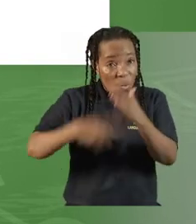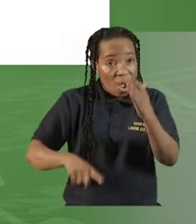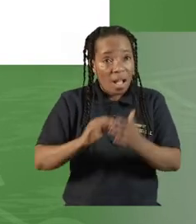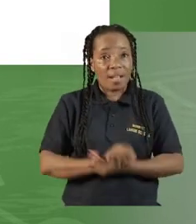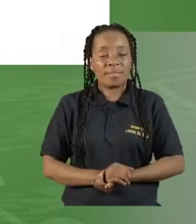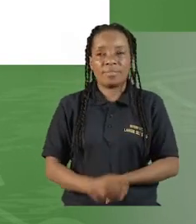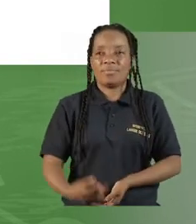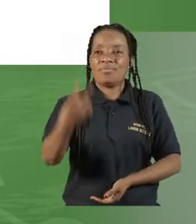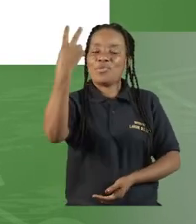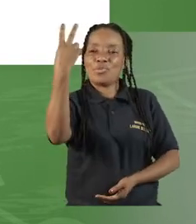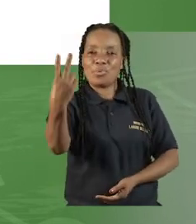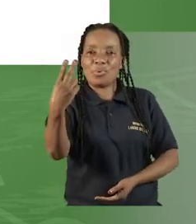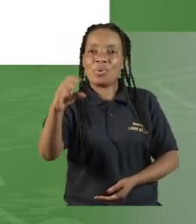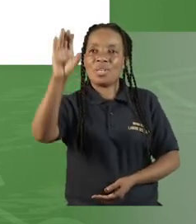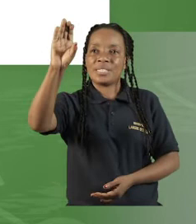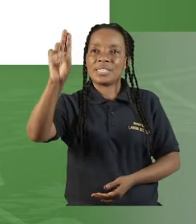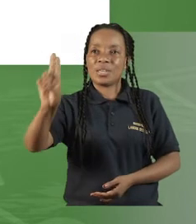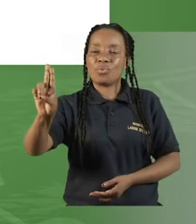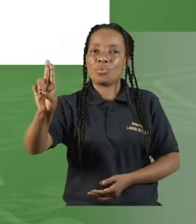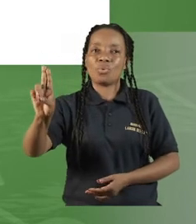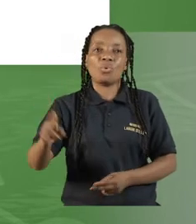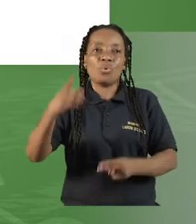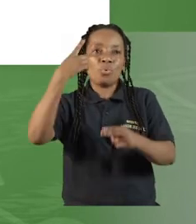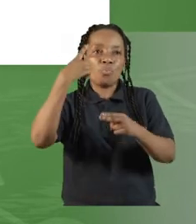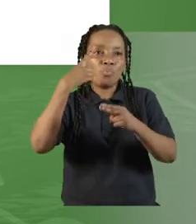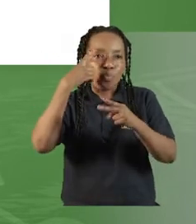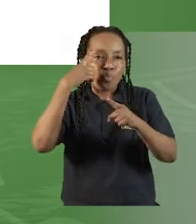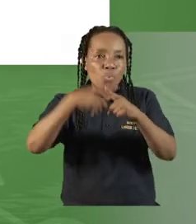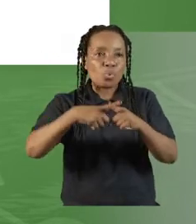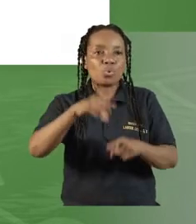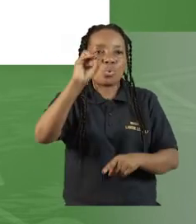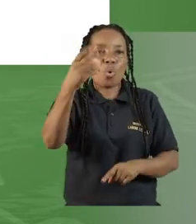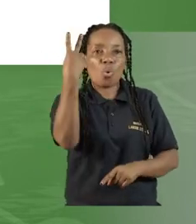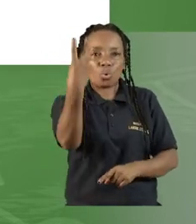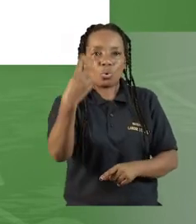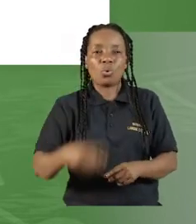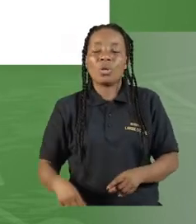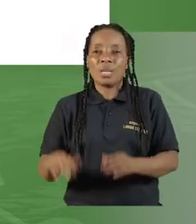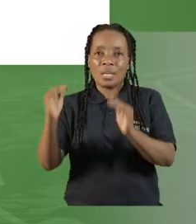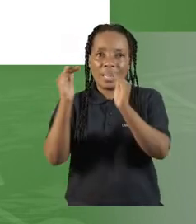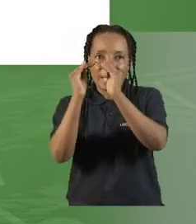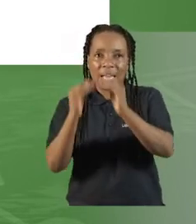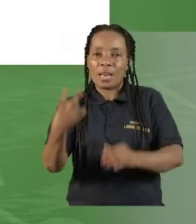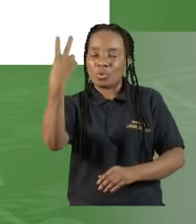2 Cu plus O2 donne 2 CuO.